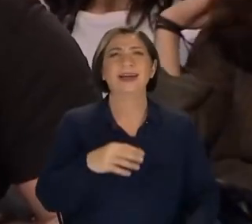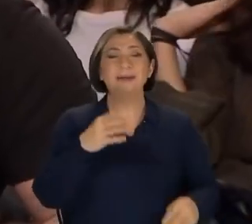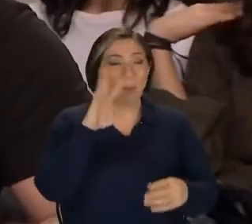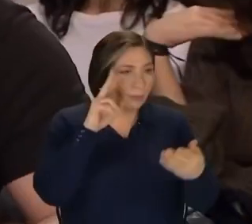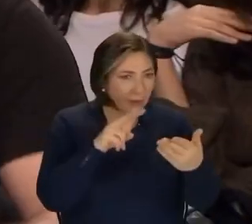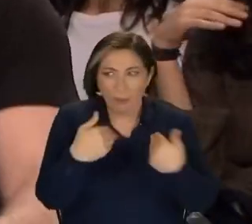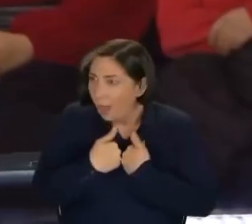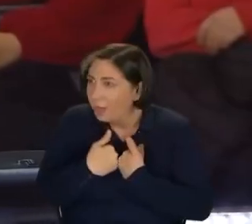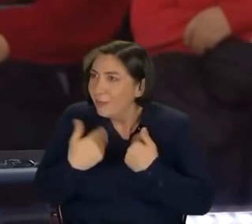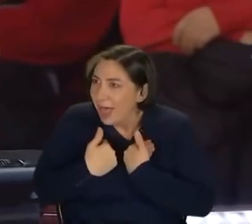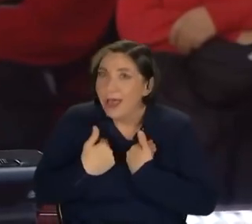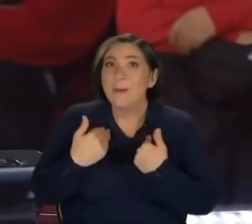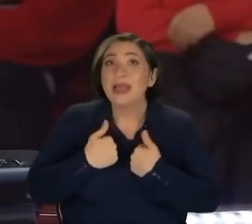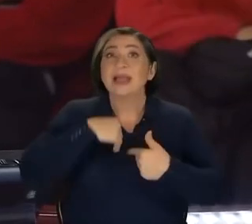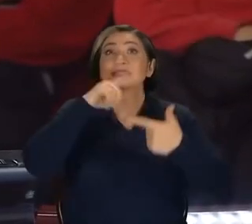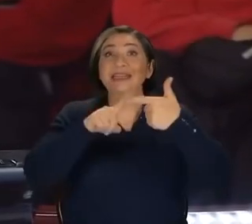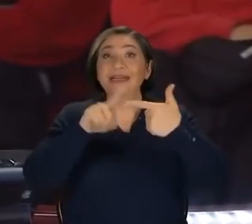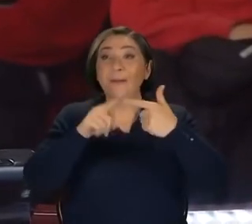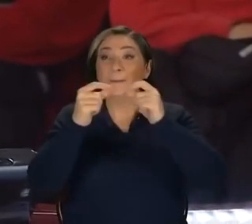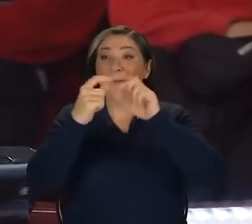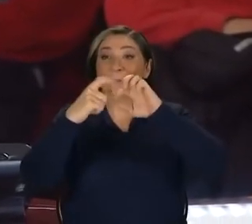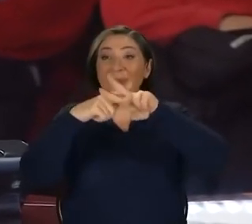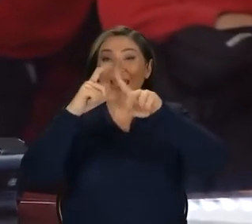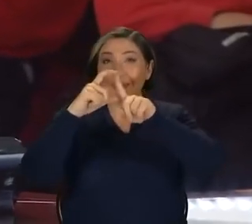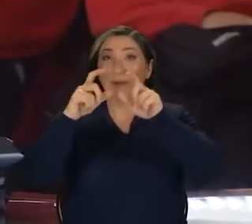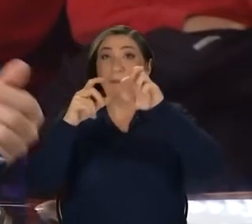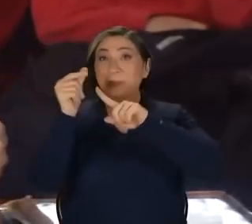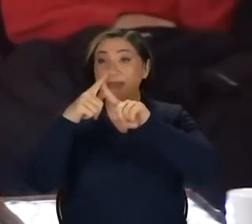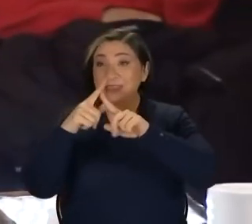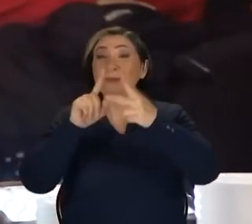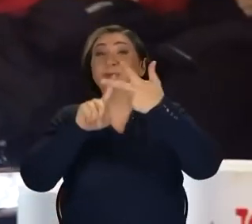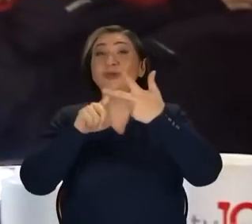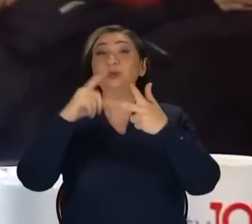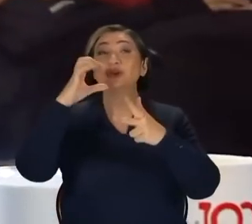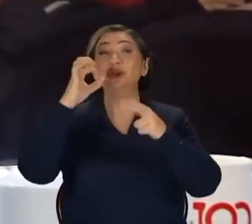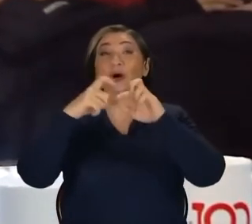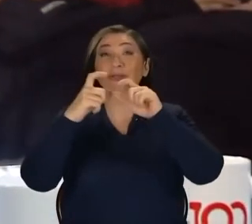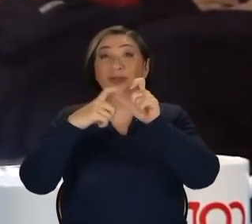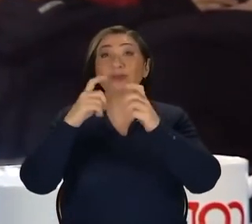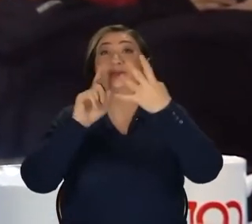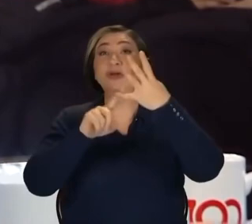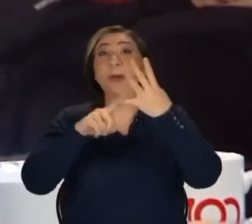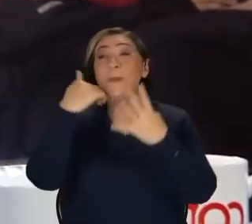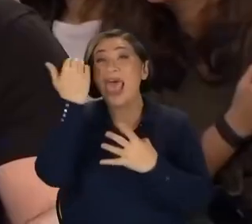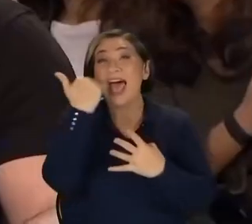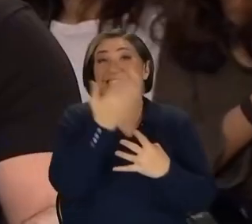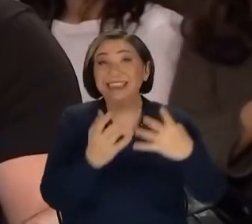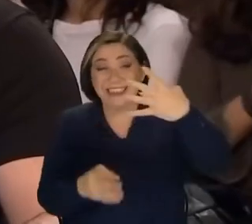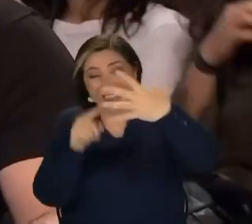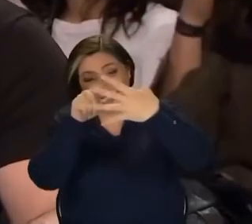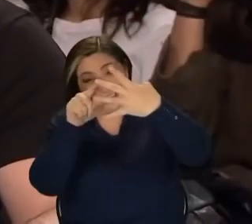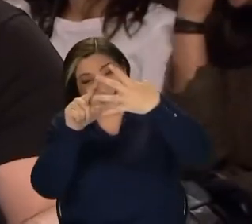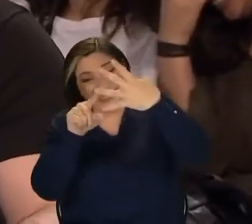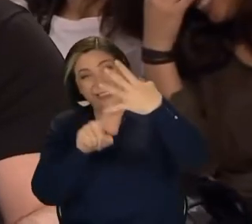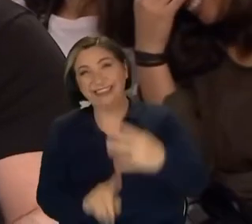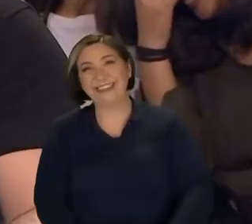Bir baktım ben. Benden sonra ikinci Brad Pitt, üçüncü George Clooney, dördüncü Beyazıt Öztürk. Aman! Çok